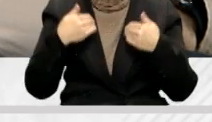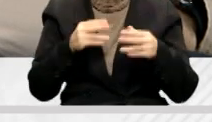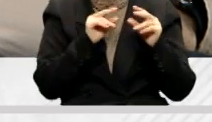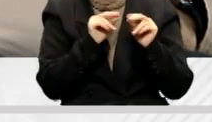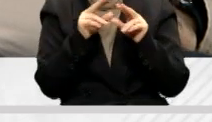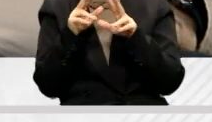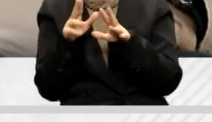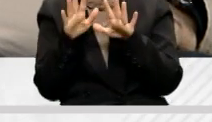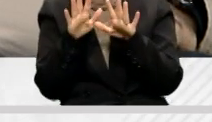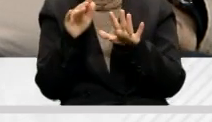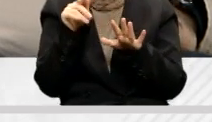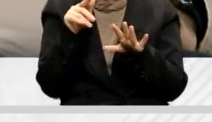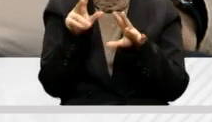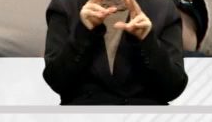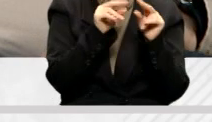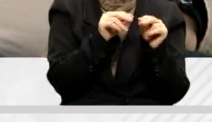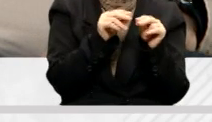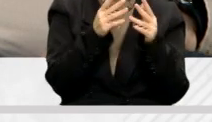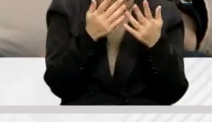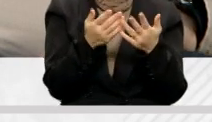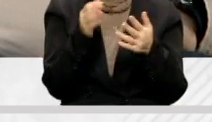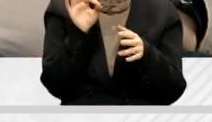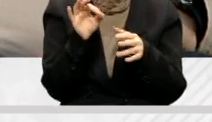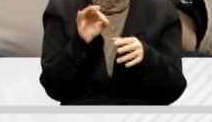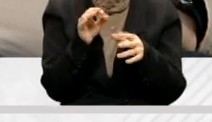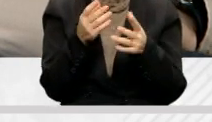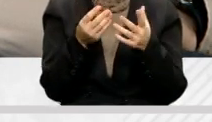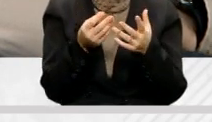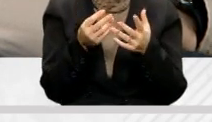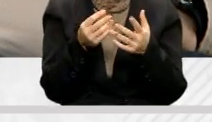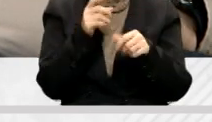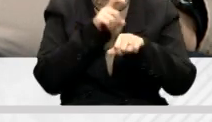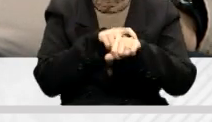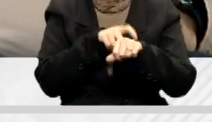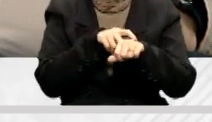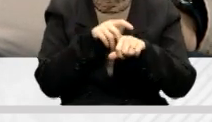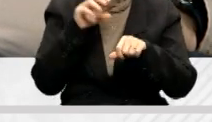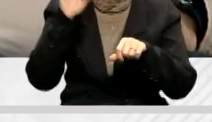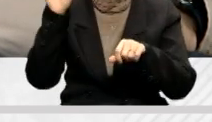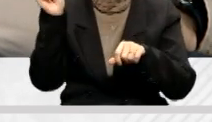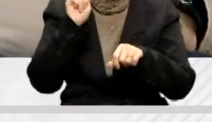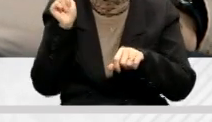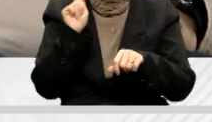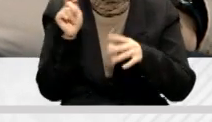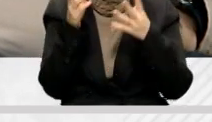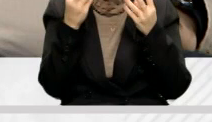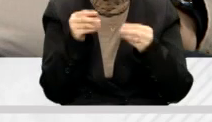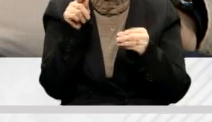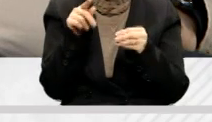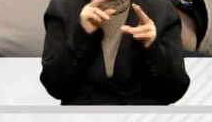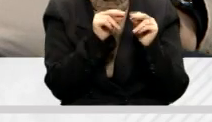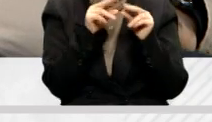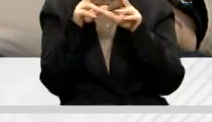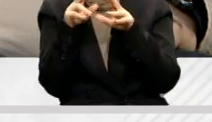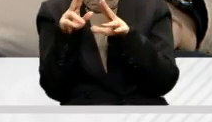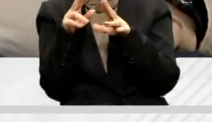hallerinde yaşayamıyoruz. Genelde hep saatlerimiz kurulu. Sabah alarmla uyanıyoruz. Mesela o alarmın çaldığı an bizim REM'de olduğumuz an olabilir mi?